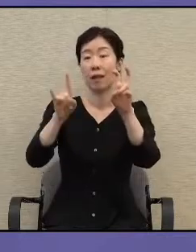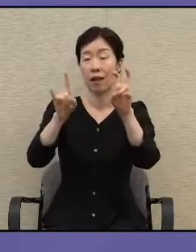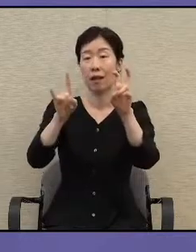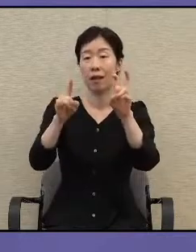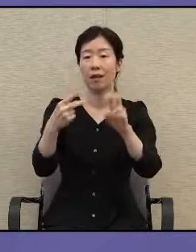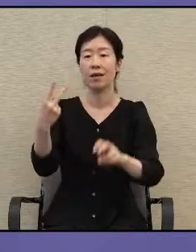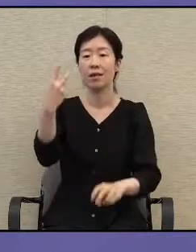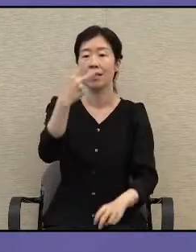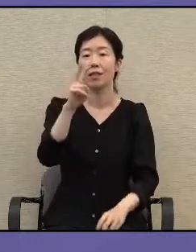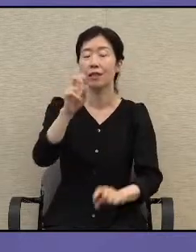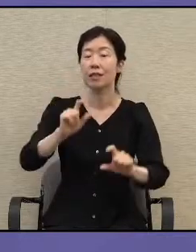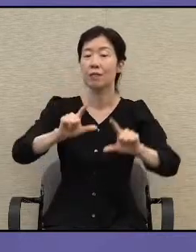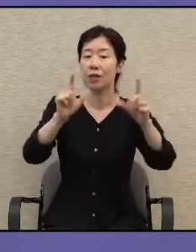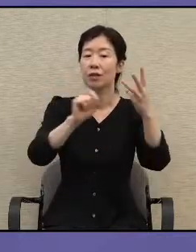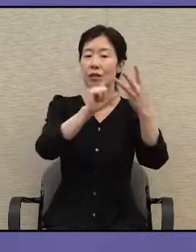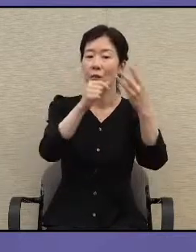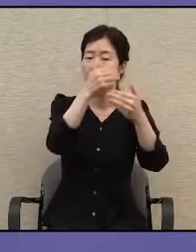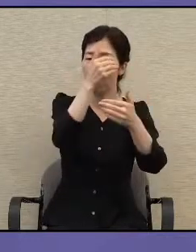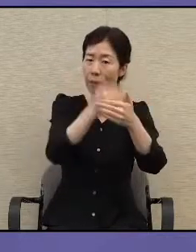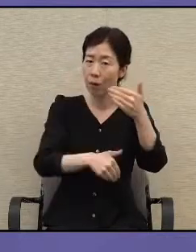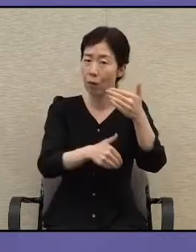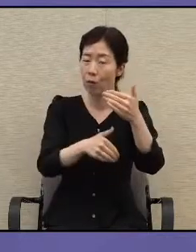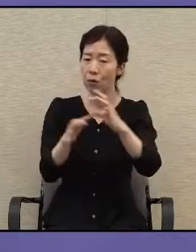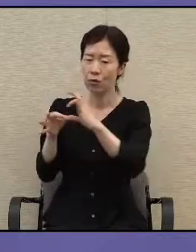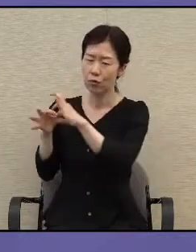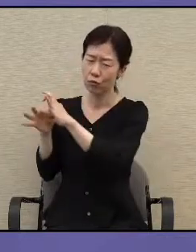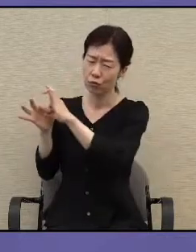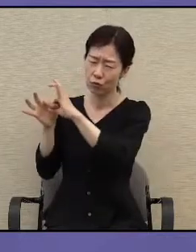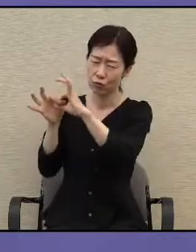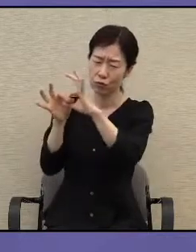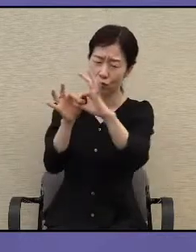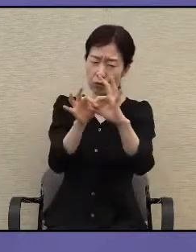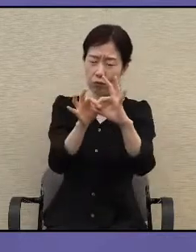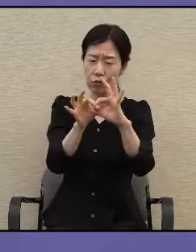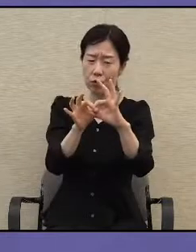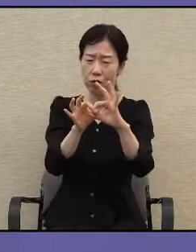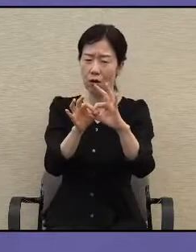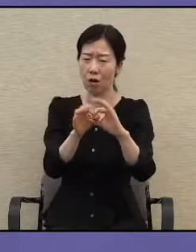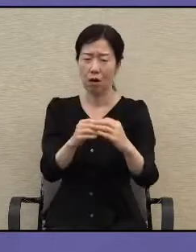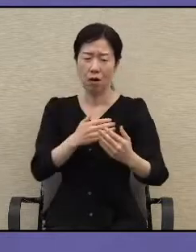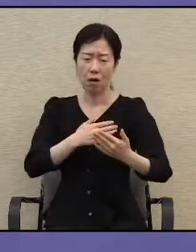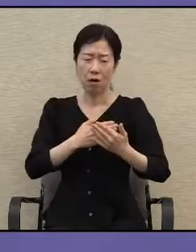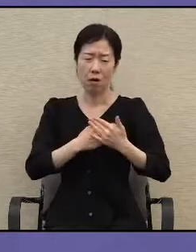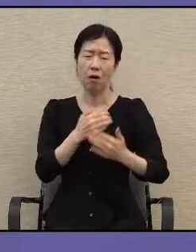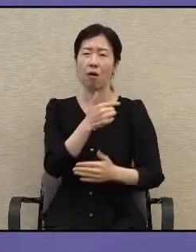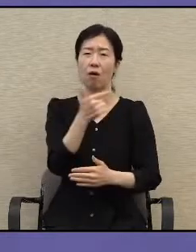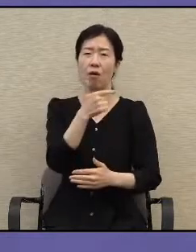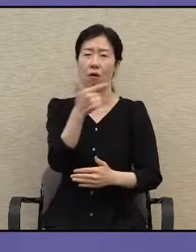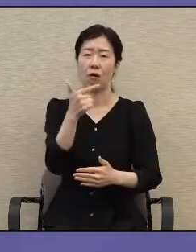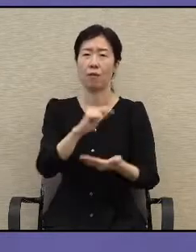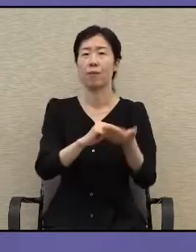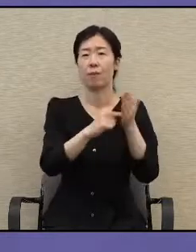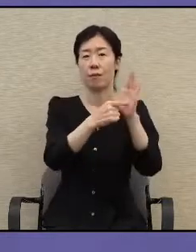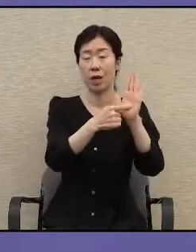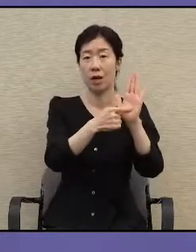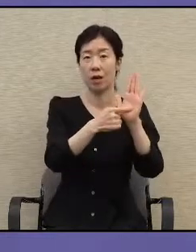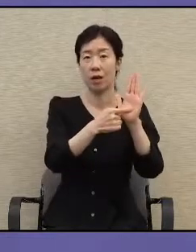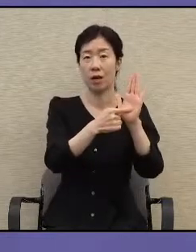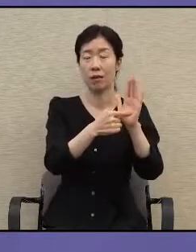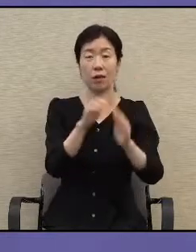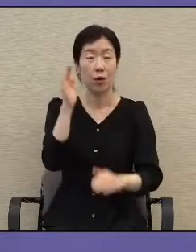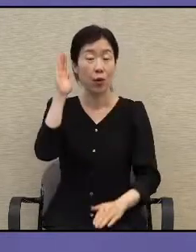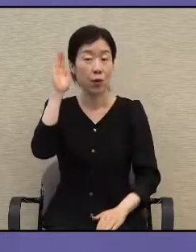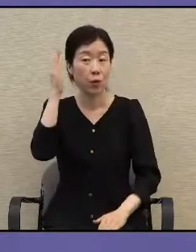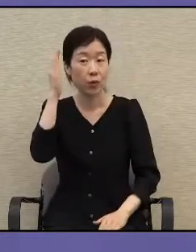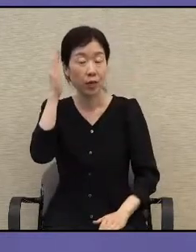2020년 3월만을 빼고는 계속해서 20대와 30대가 엎치락뒤치락 하면서 높은 양상인데 최근에 대면 강의 시행이나